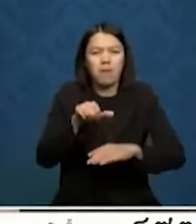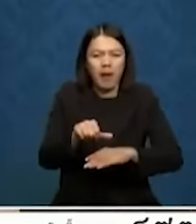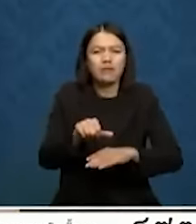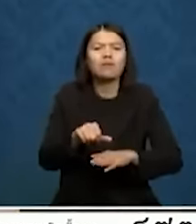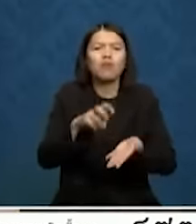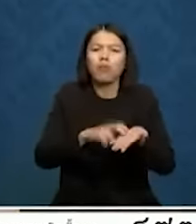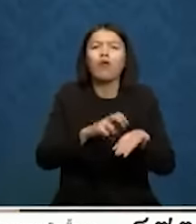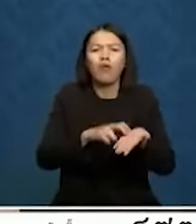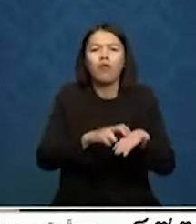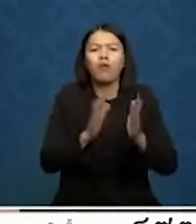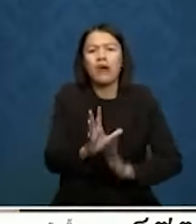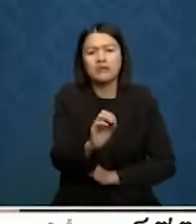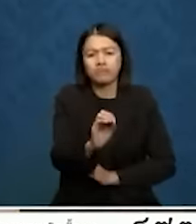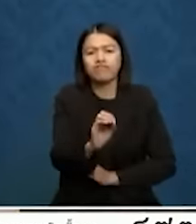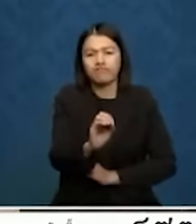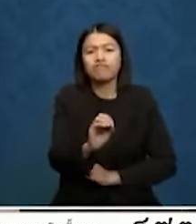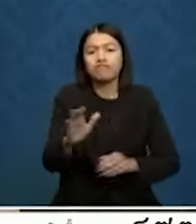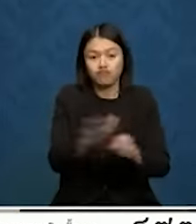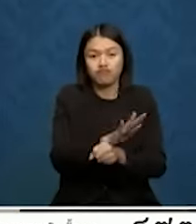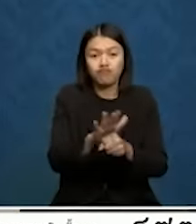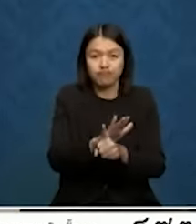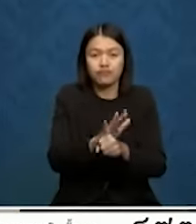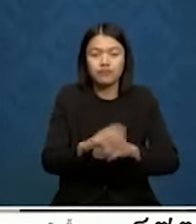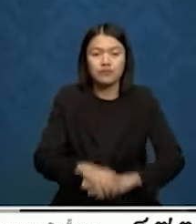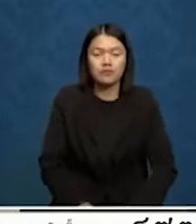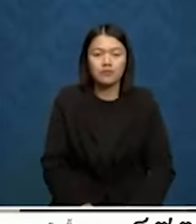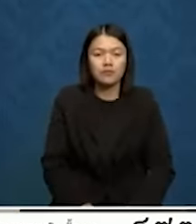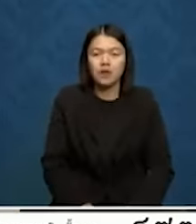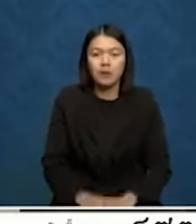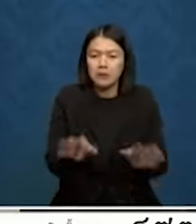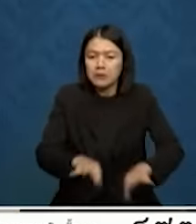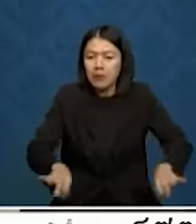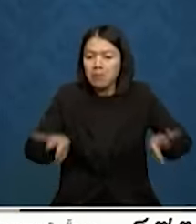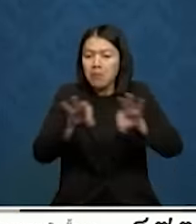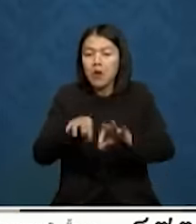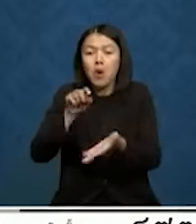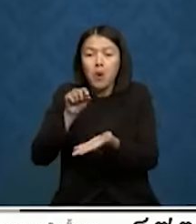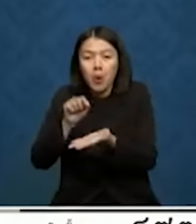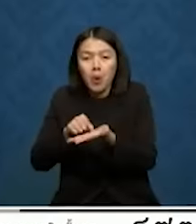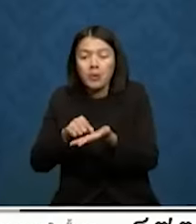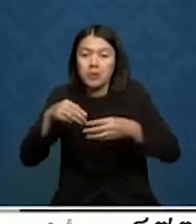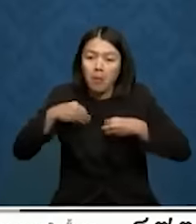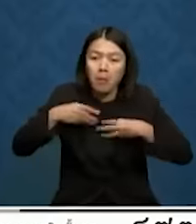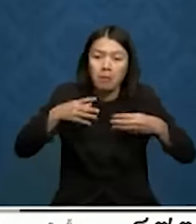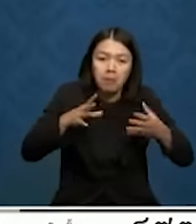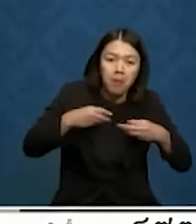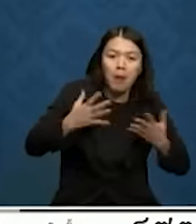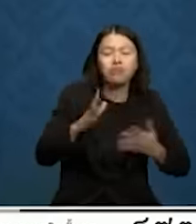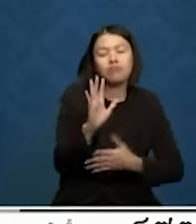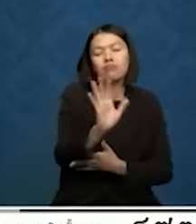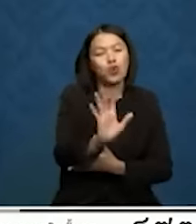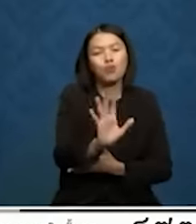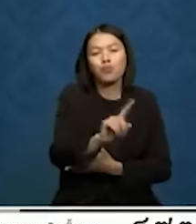การรับรองแค่50คนก็ถือว่าครบนะครับดังนั้นไม่จำเป็นต้องไปกดว่าเห็นด้วยไม่เห็นด้วยอีกต่างหากนะครับท่านจ